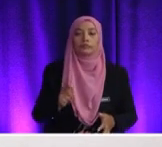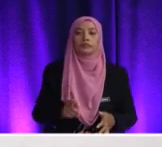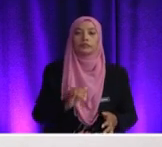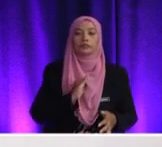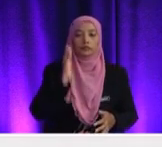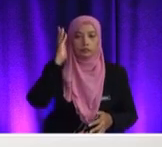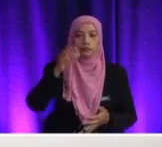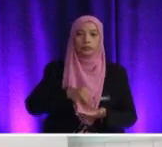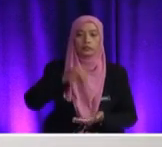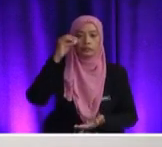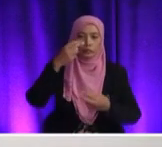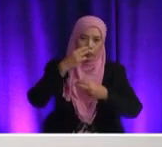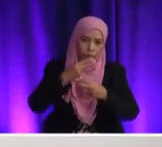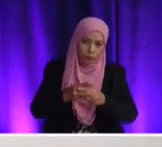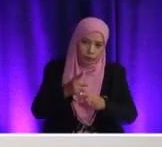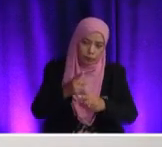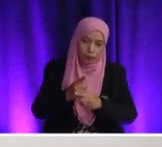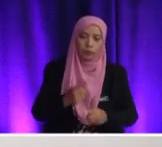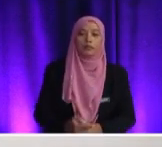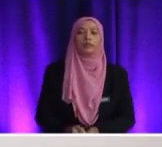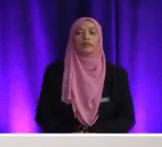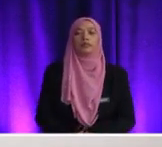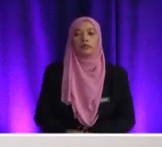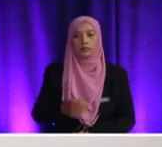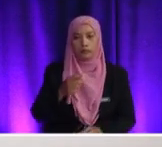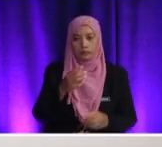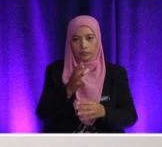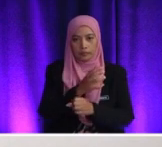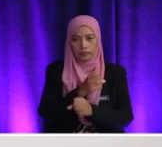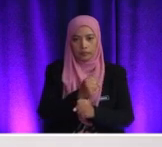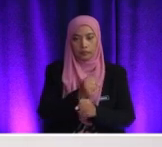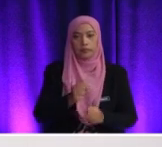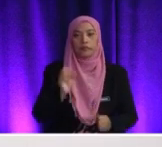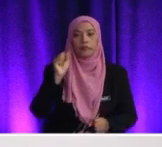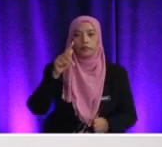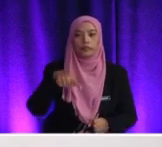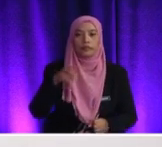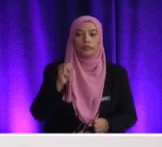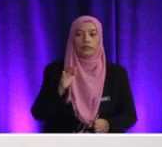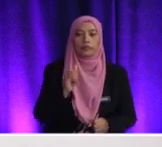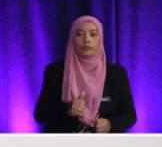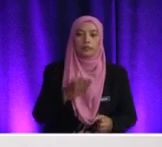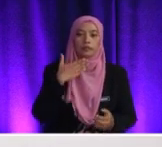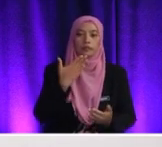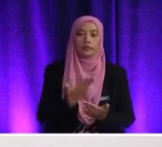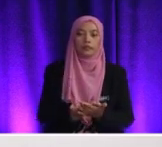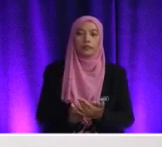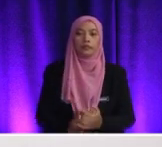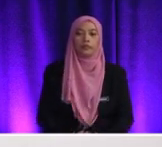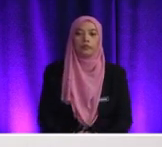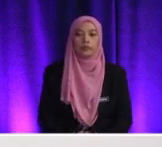agar mendapatkan Kepercayaan adalah SQL server Express saya akan mohon sebagai wujud